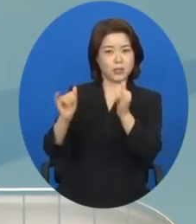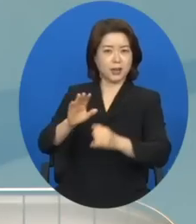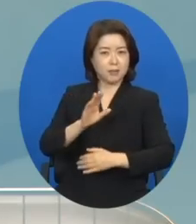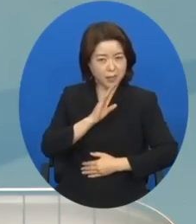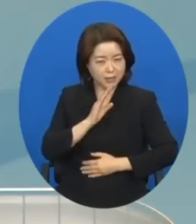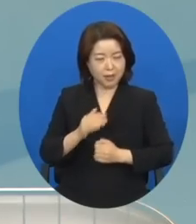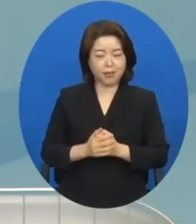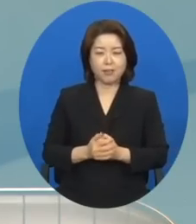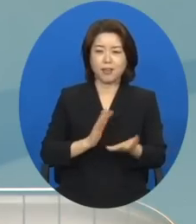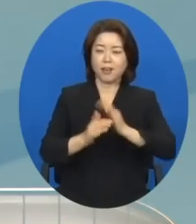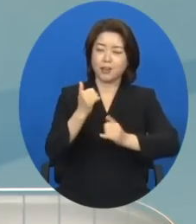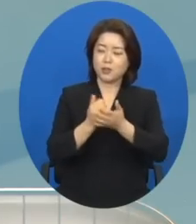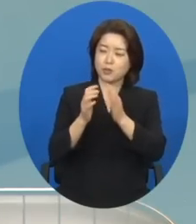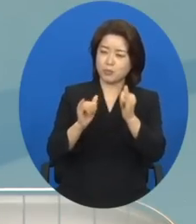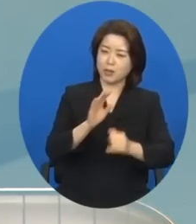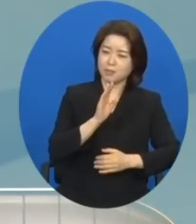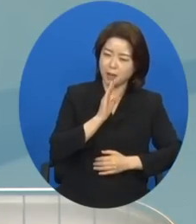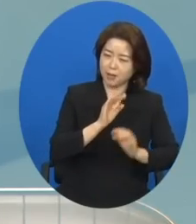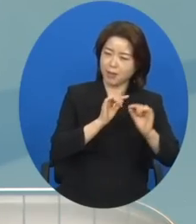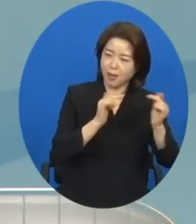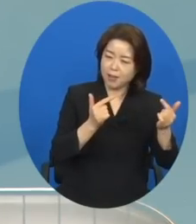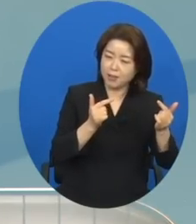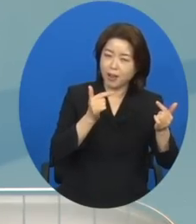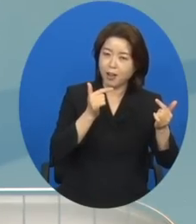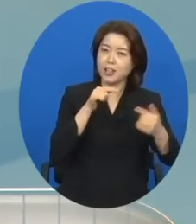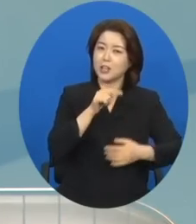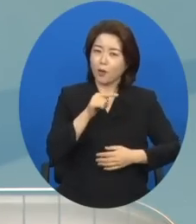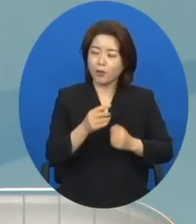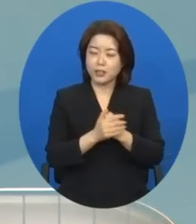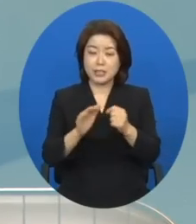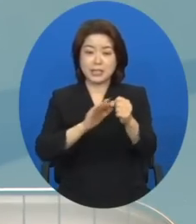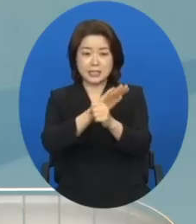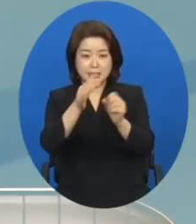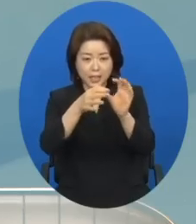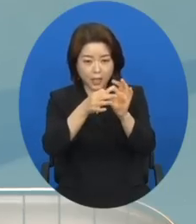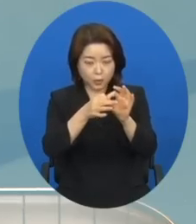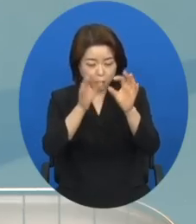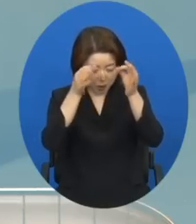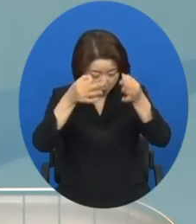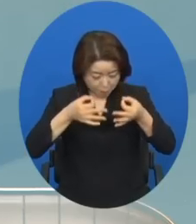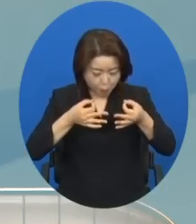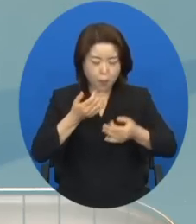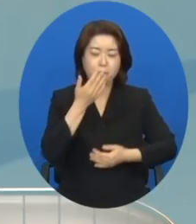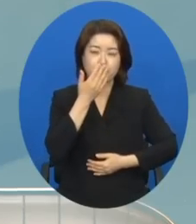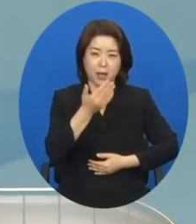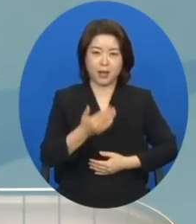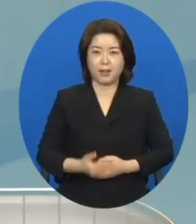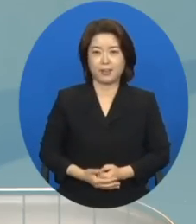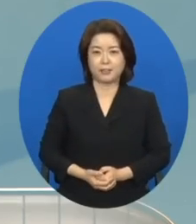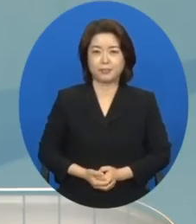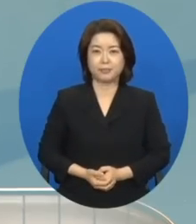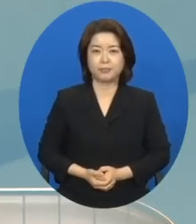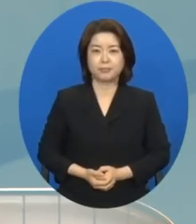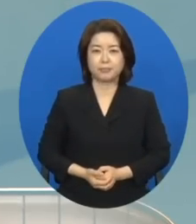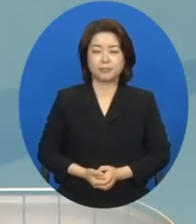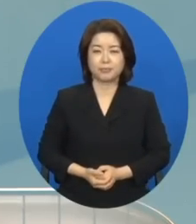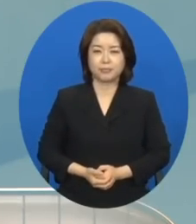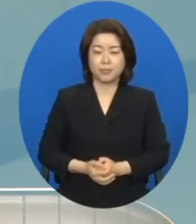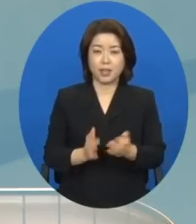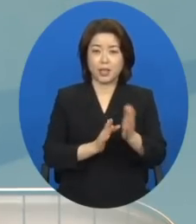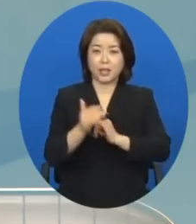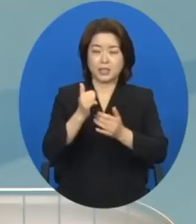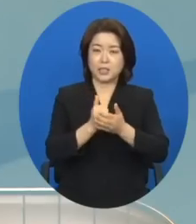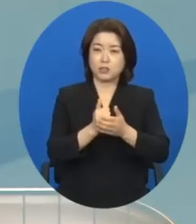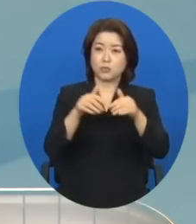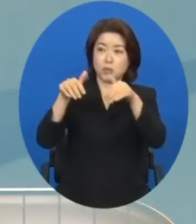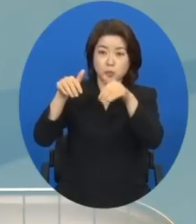예수님의 사람인가 아닌가는 바로 이 사랑을 통해서 점검해 볼 수가 있는 것이죠. 예수님은 종의